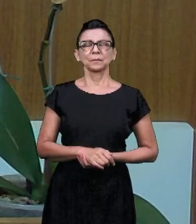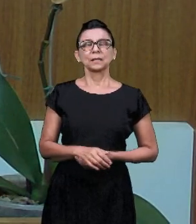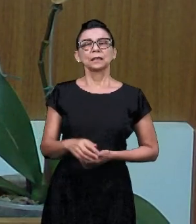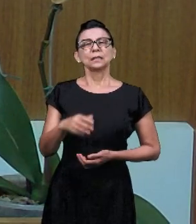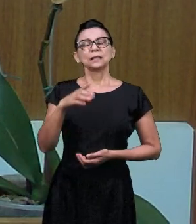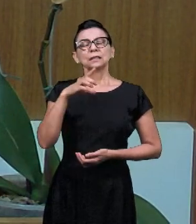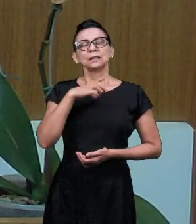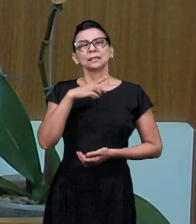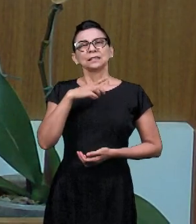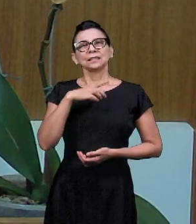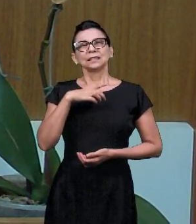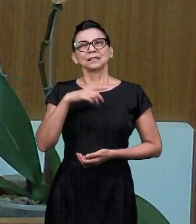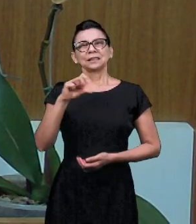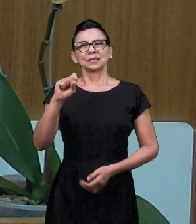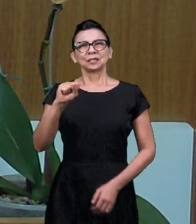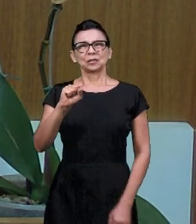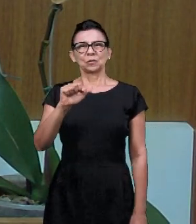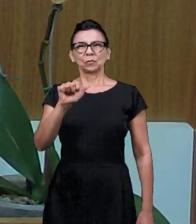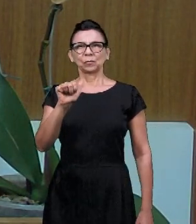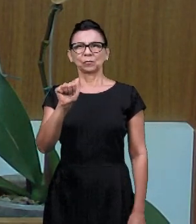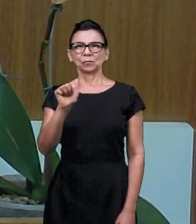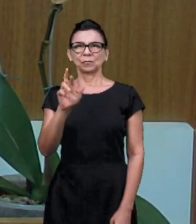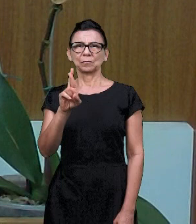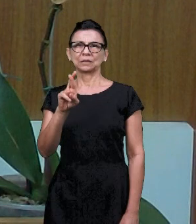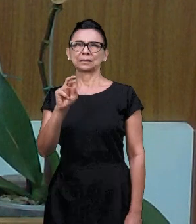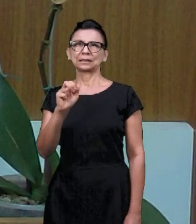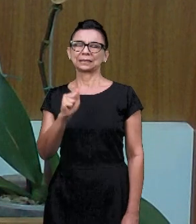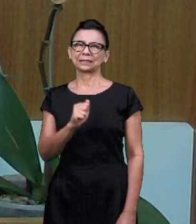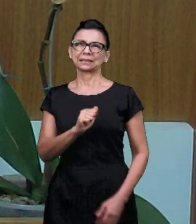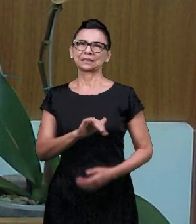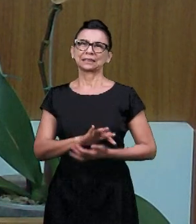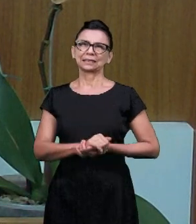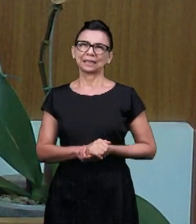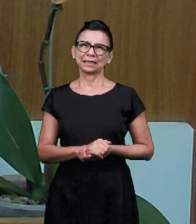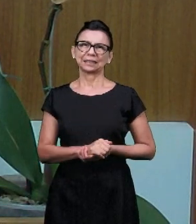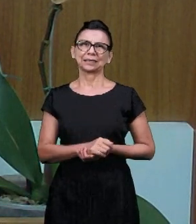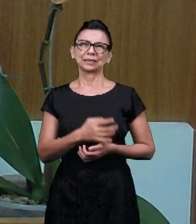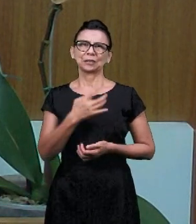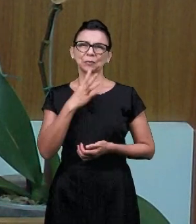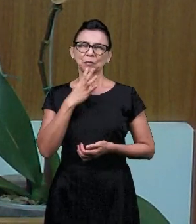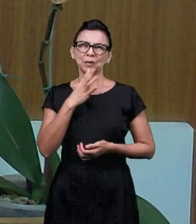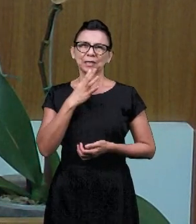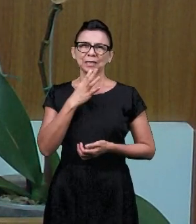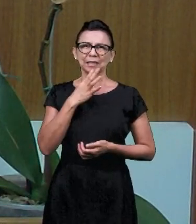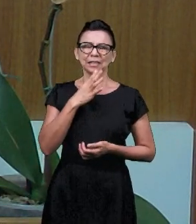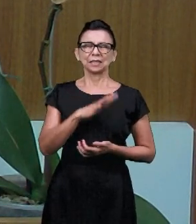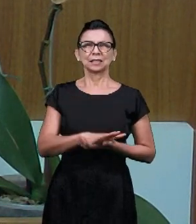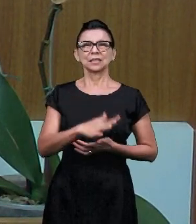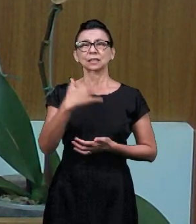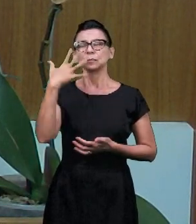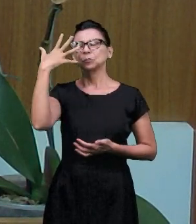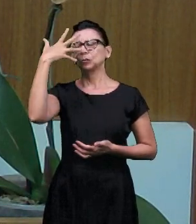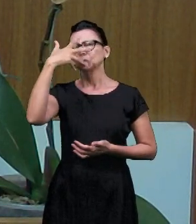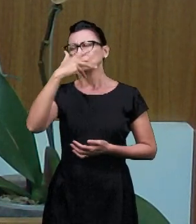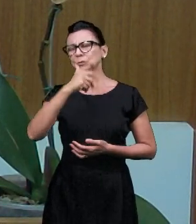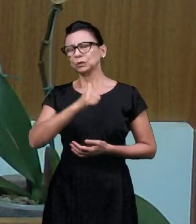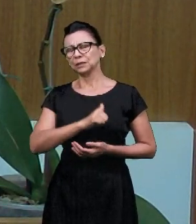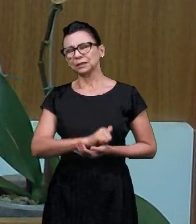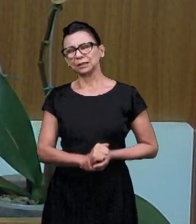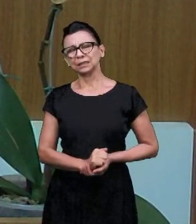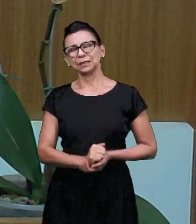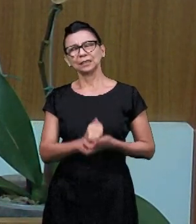estimée, très jolie, tout le monde la connaît dans la programmation de l'Évangile éternel. Elle est toujours en